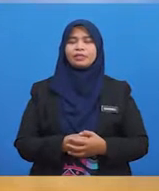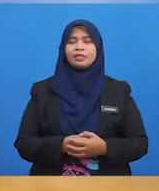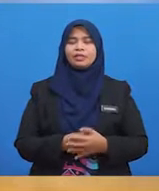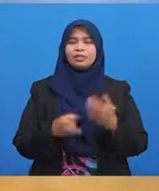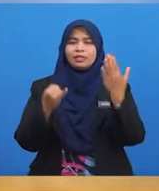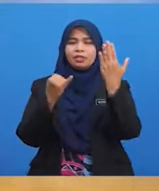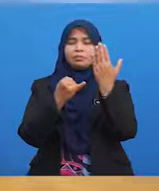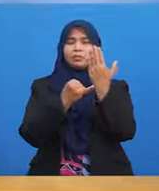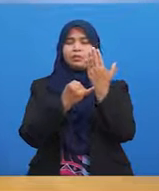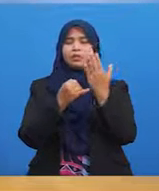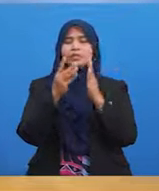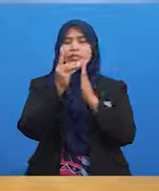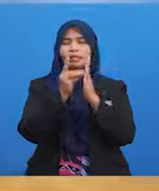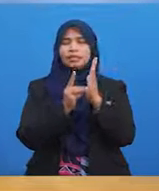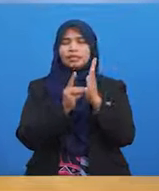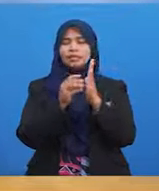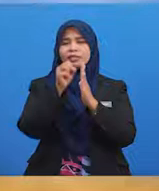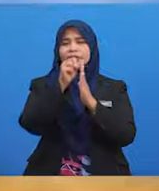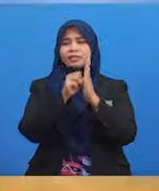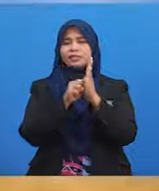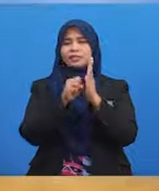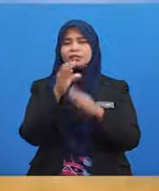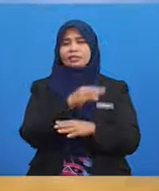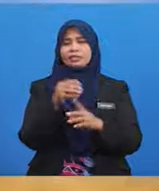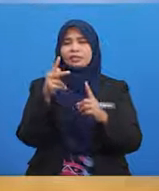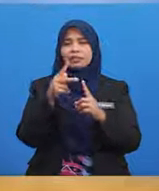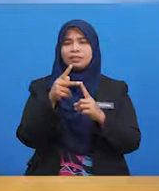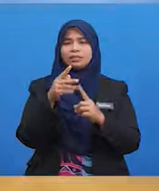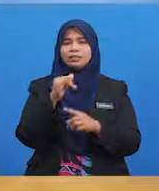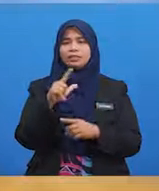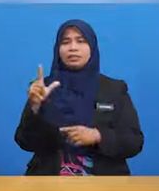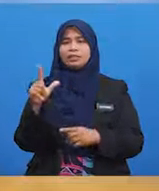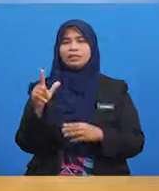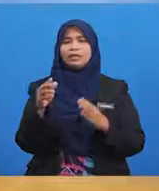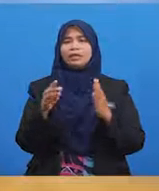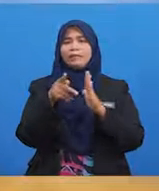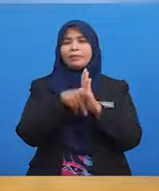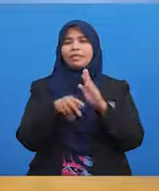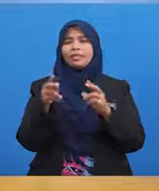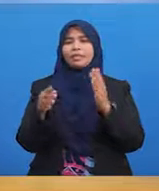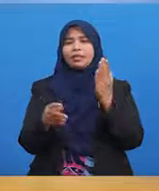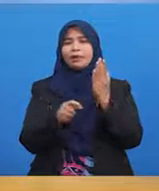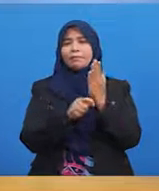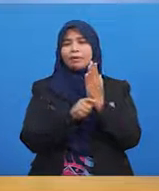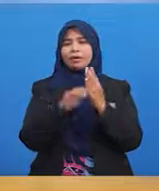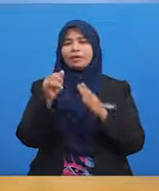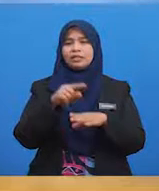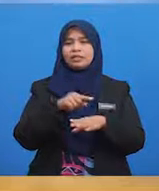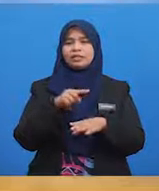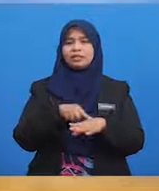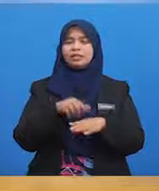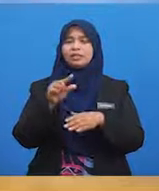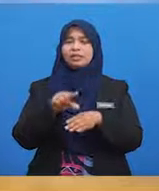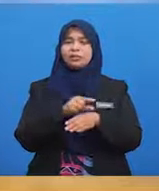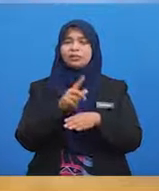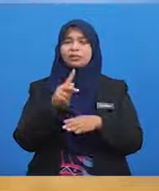D, S dan K ialah penambah yang digunakan